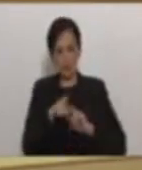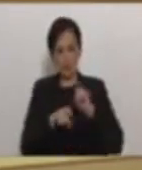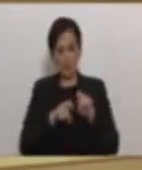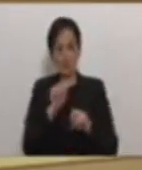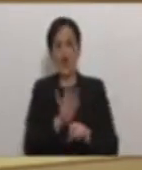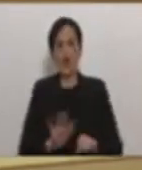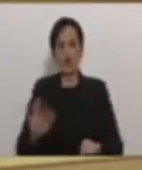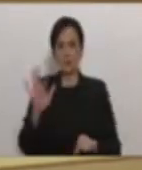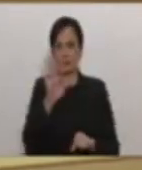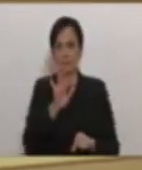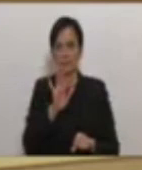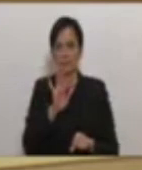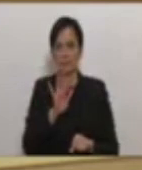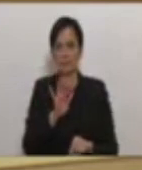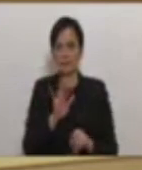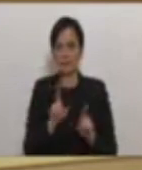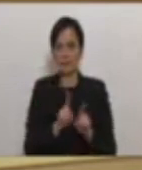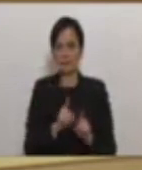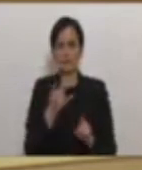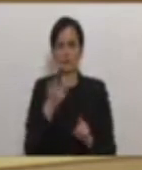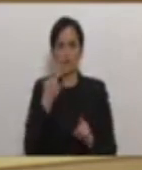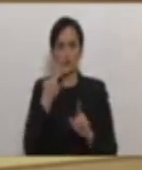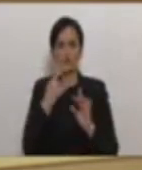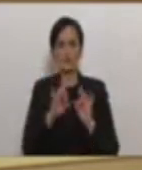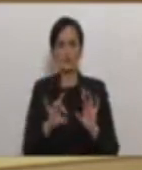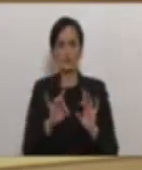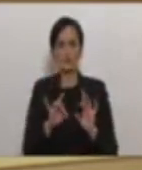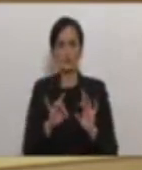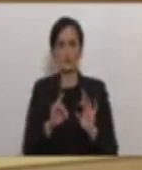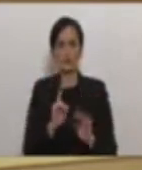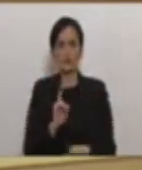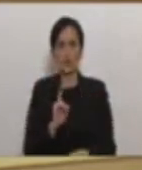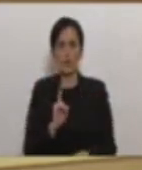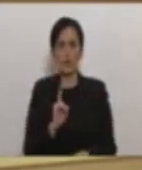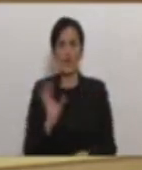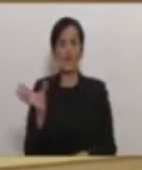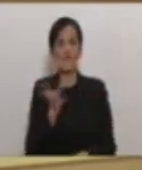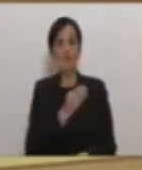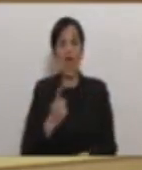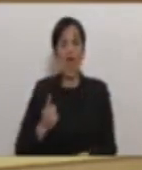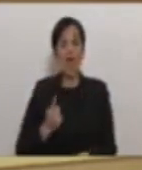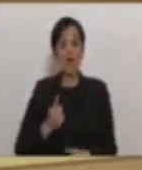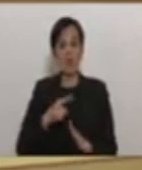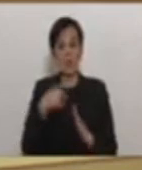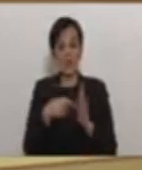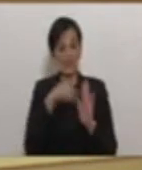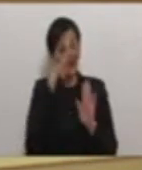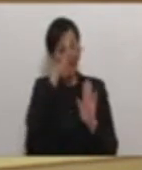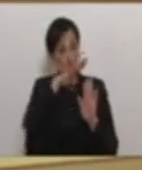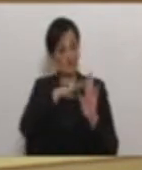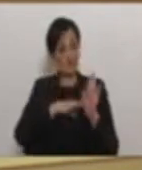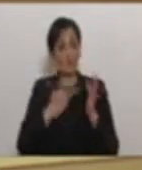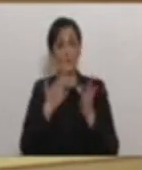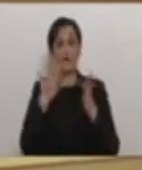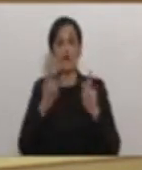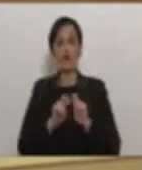წევრობის კუთხით. Აქვე უნდა აღინიშნოს, რომ ყველა ელოდება კითხვარის გასაჯოროებას, რათა თავიდან